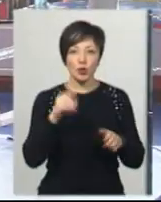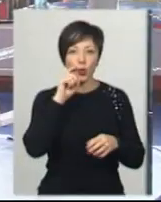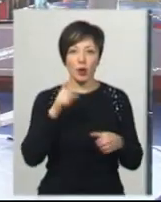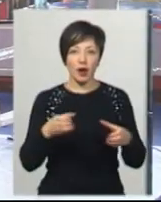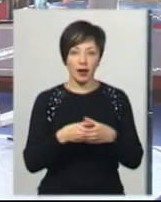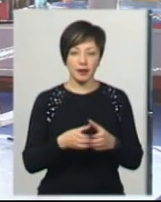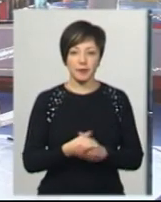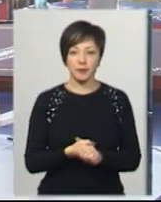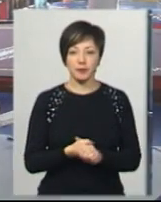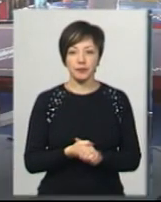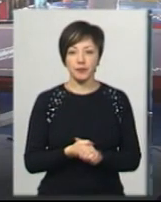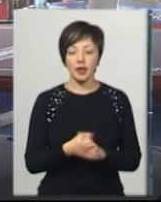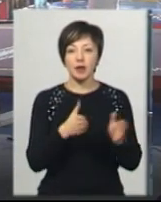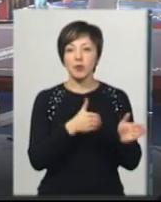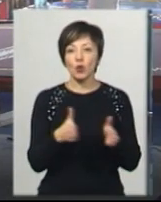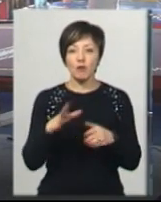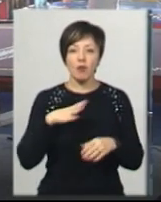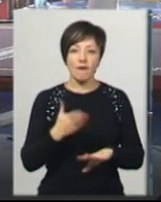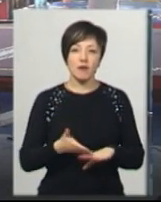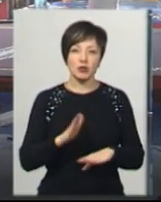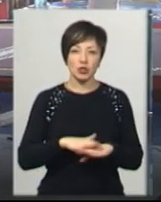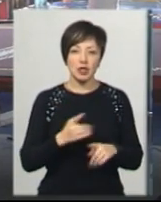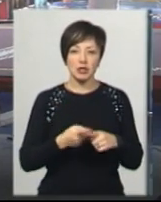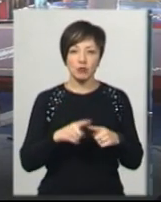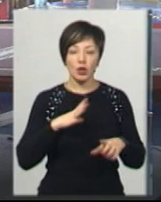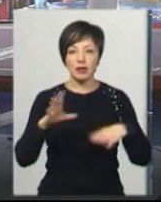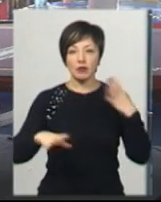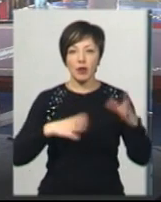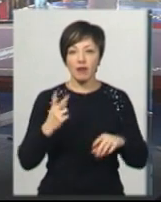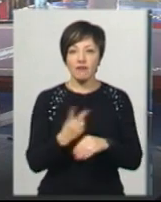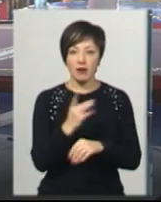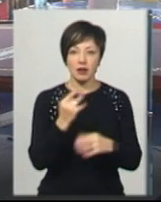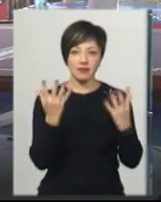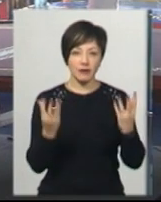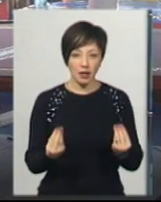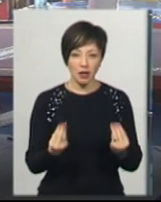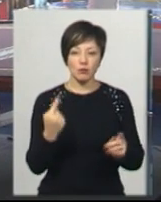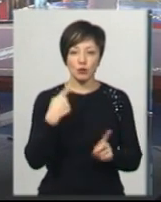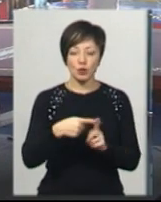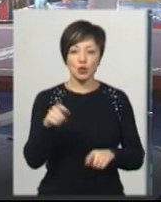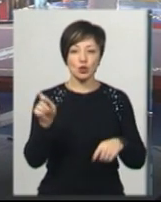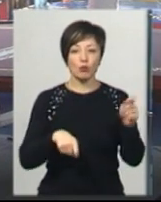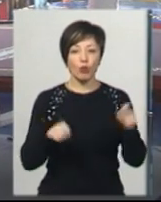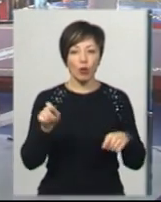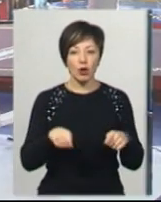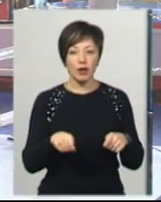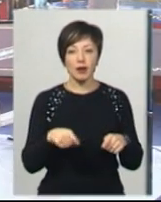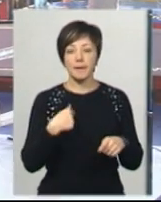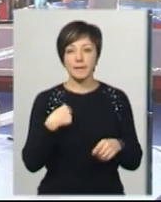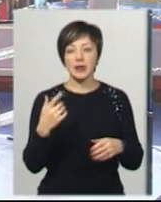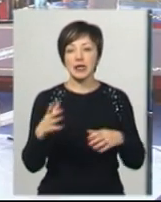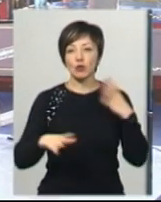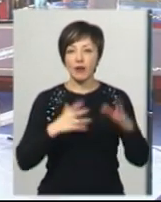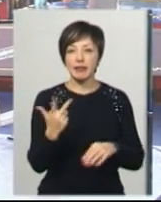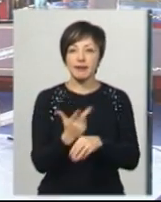України. Підготовка була важка, це були тренування по 2 рази на день, плюс збори до того. На зборах ми тренувалися 3